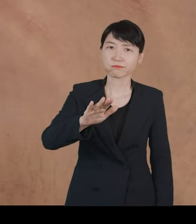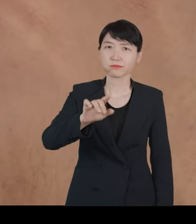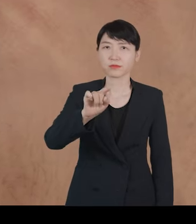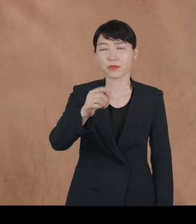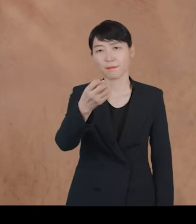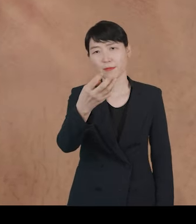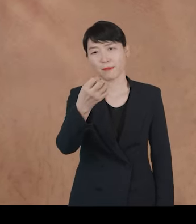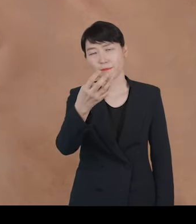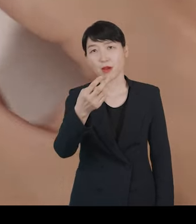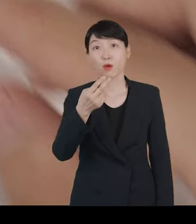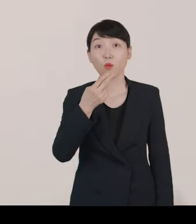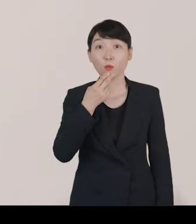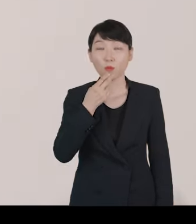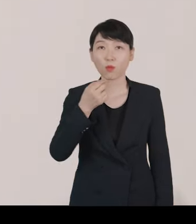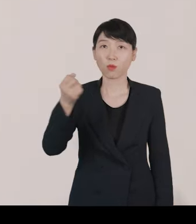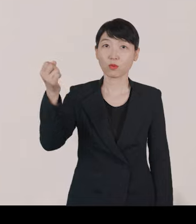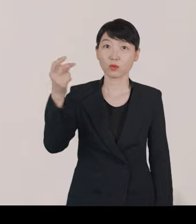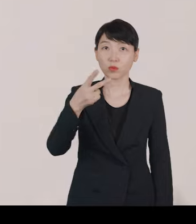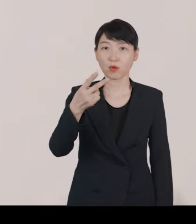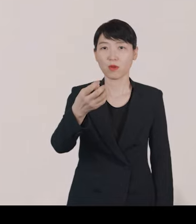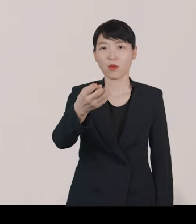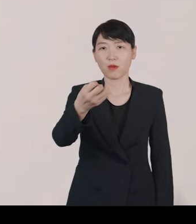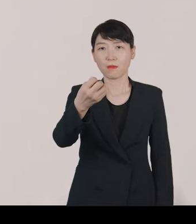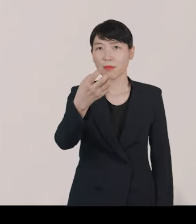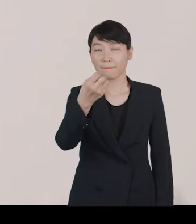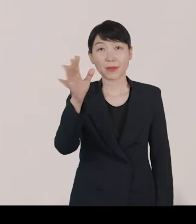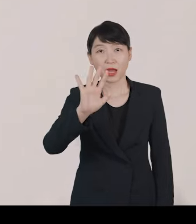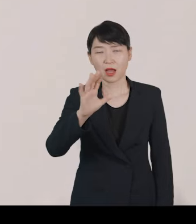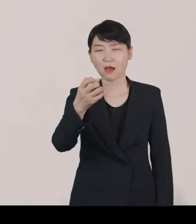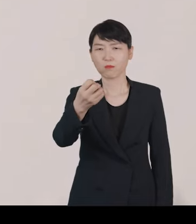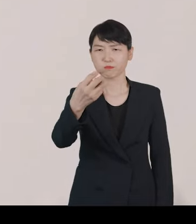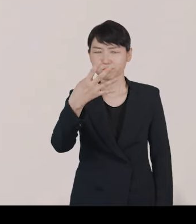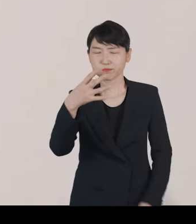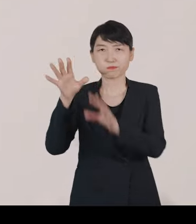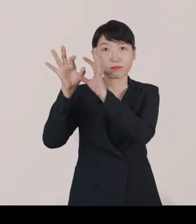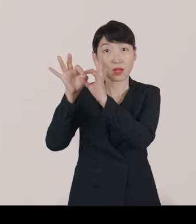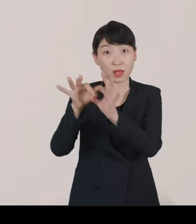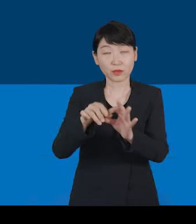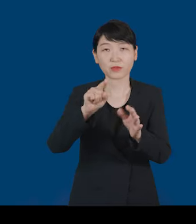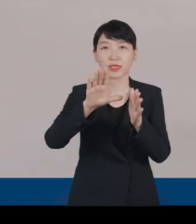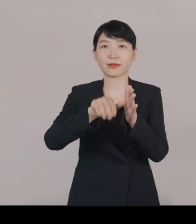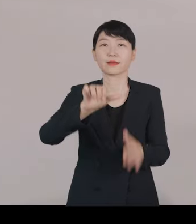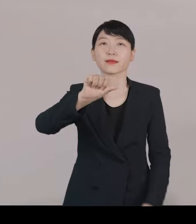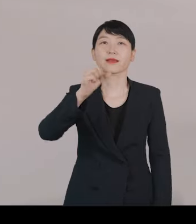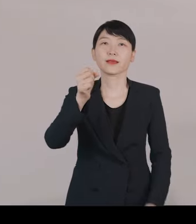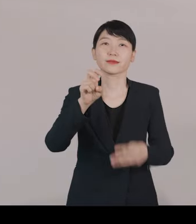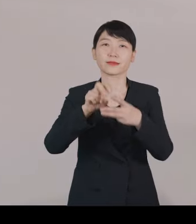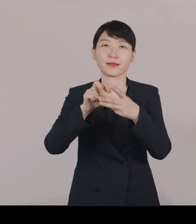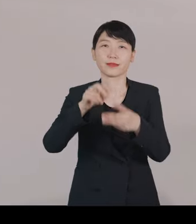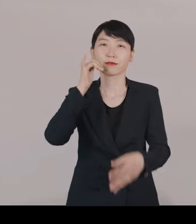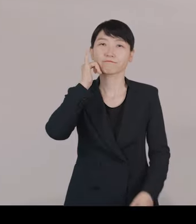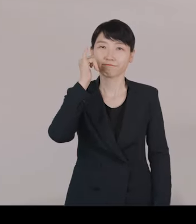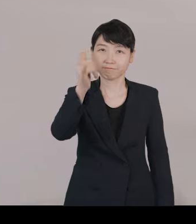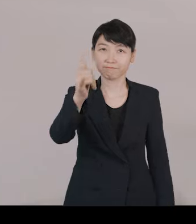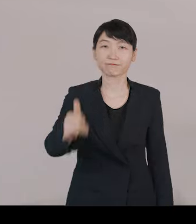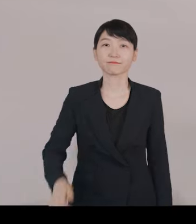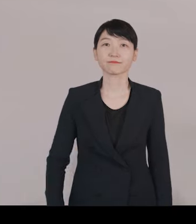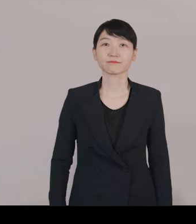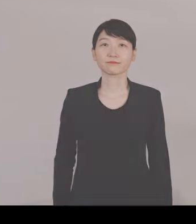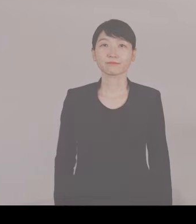같은 조치에도 LED 표시등이 켜지지 않거나 깜빡이지 않고 항상 켜져 있다면 AS 센터로 연락